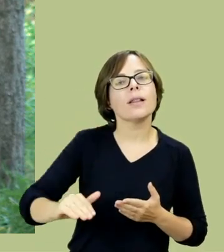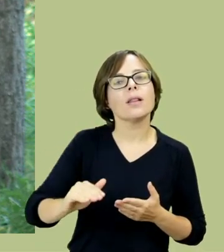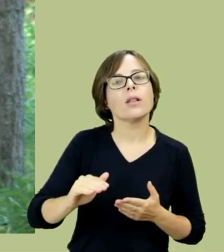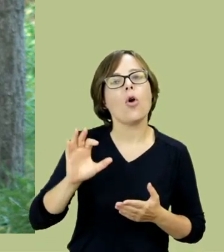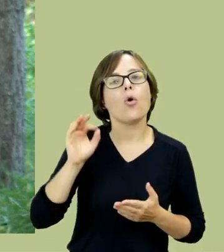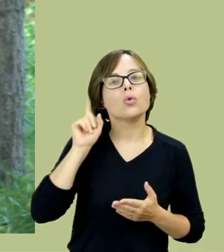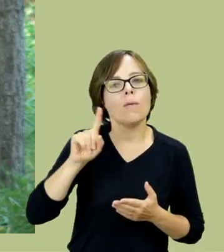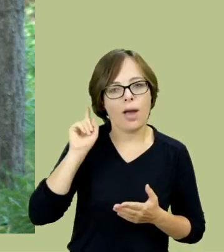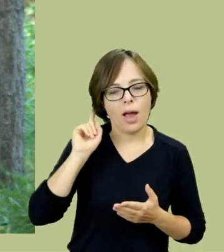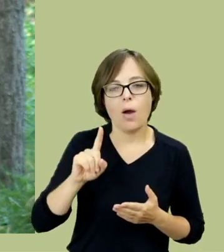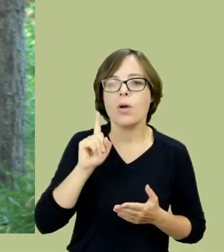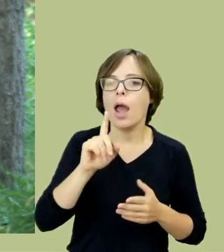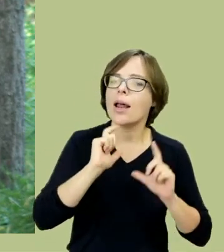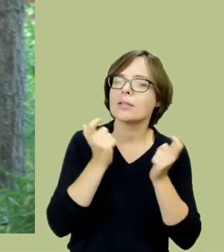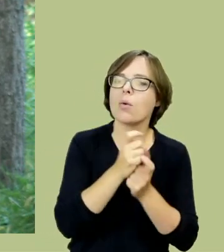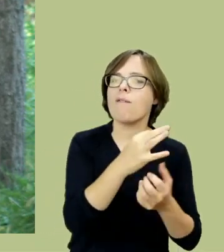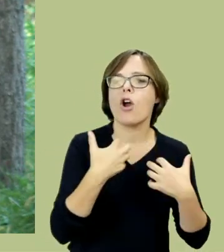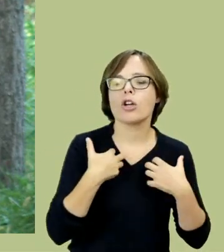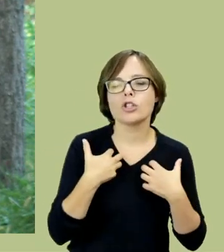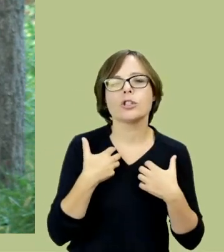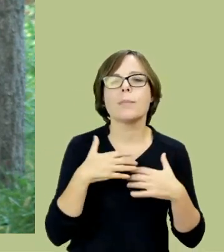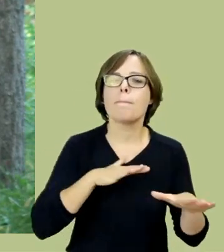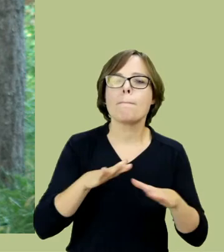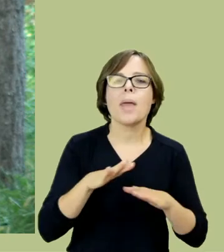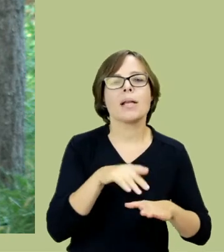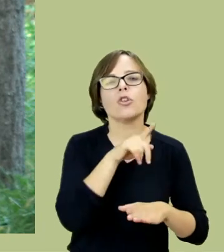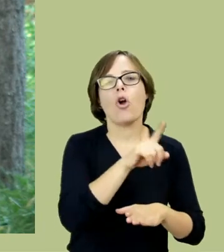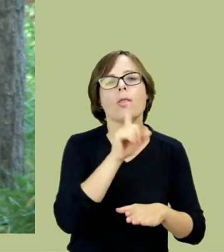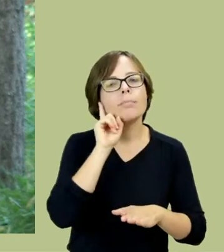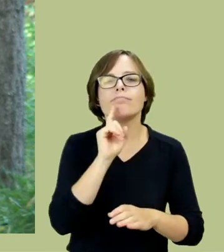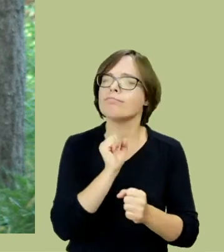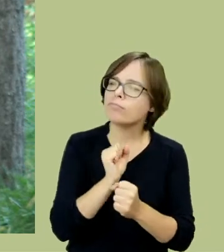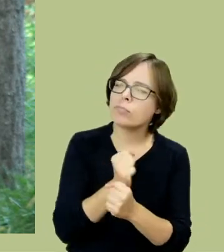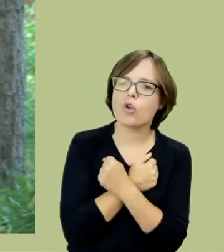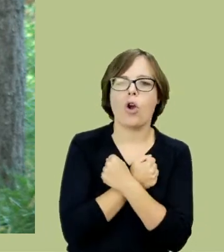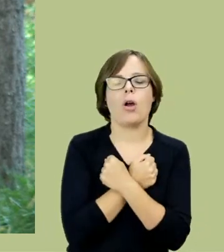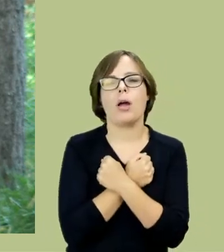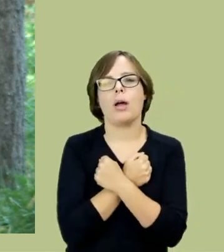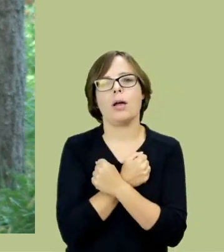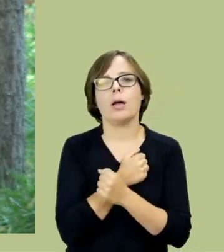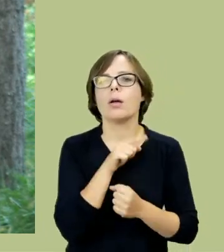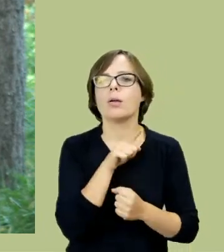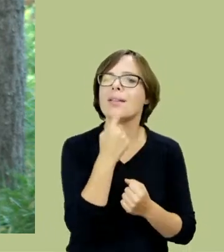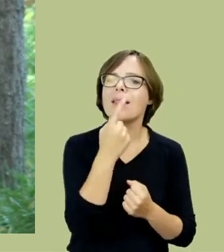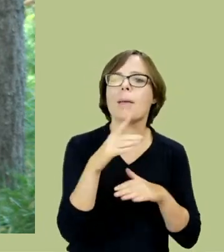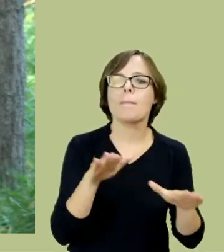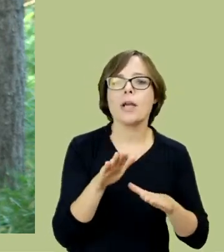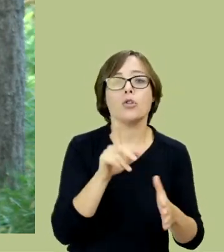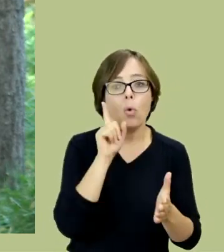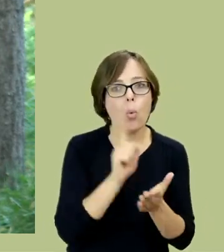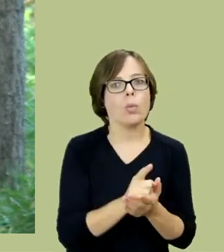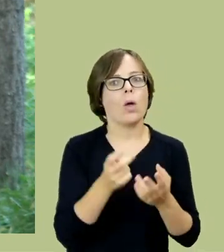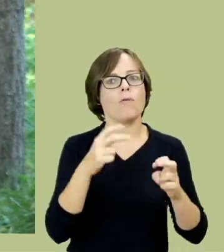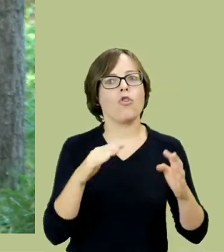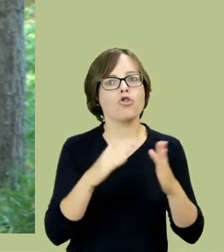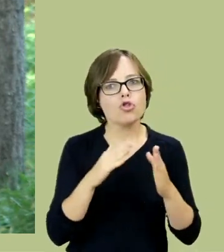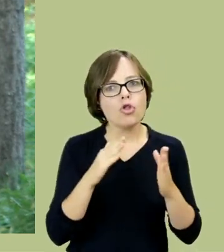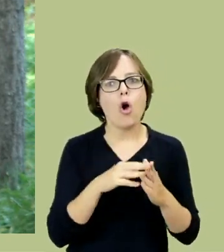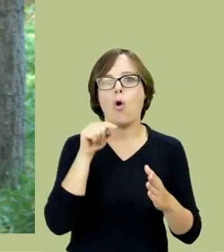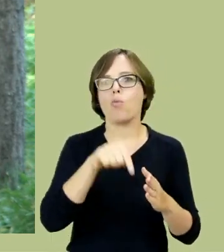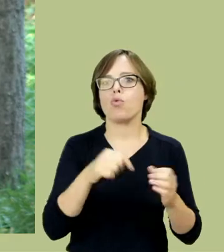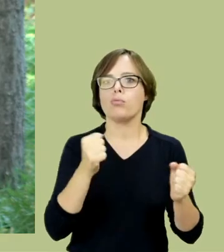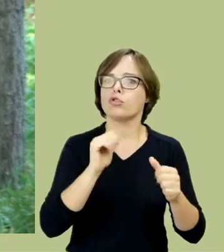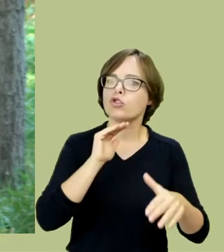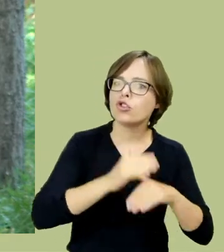ulubionym, ukochanym miejscem, takim jedynym, gdzie stworzyła dom, gdzie była szczęśliwa, gdzie mogła być,